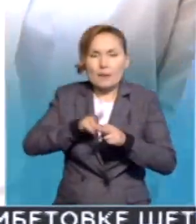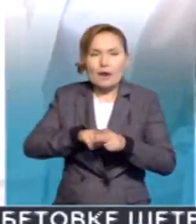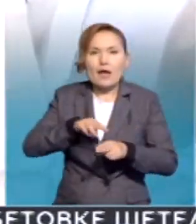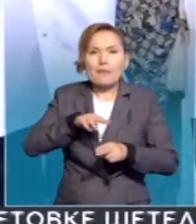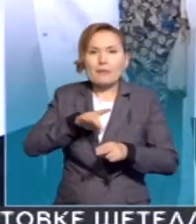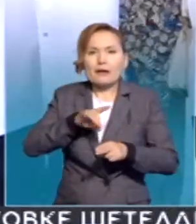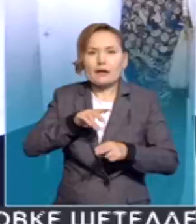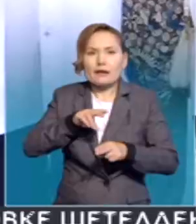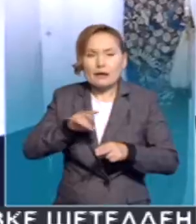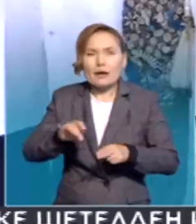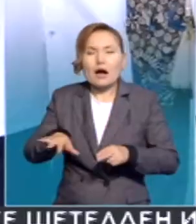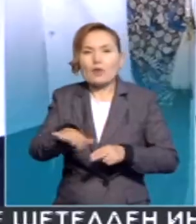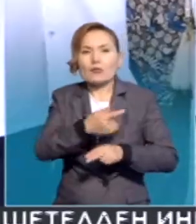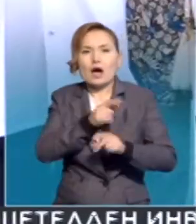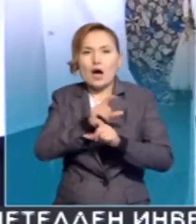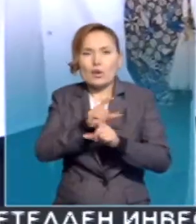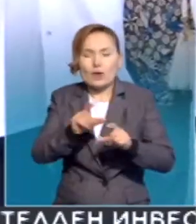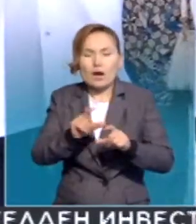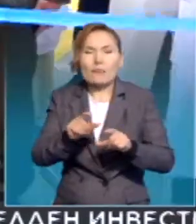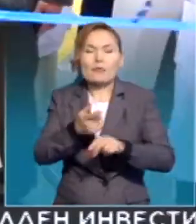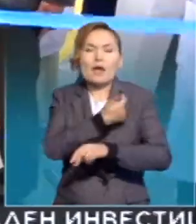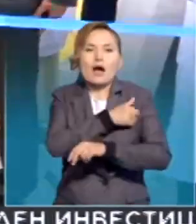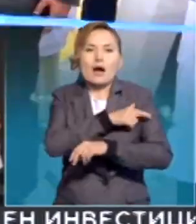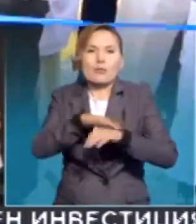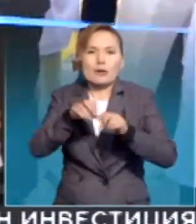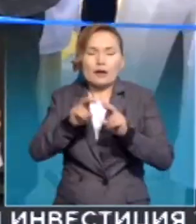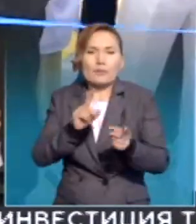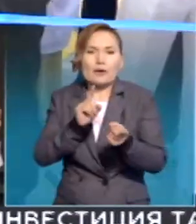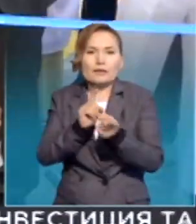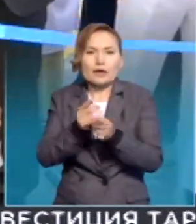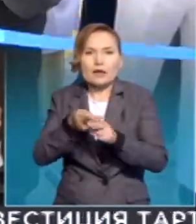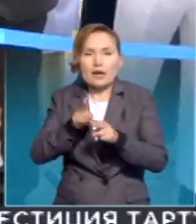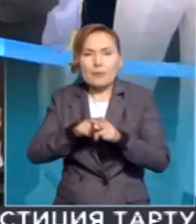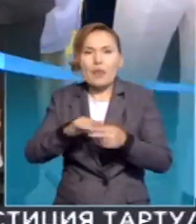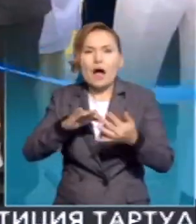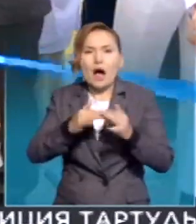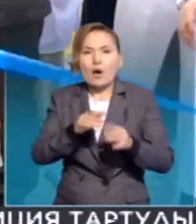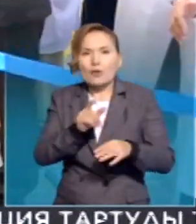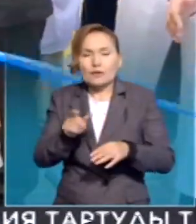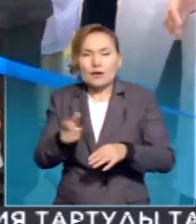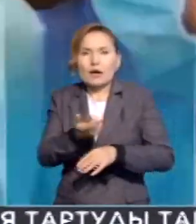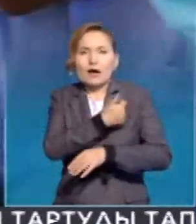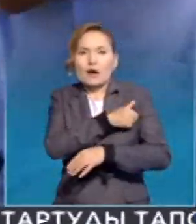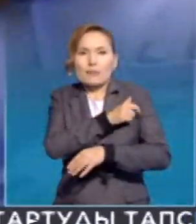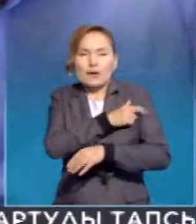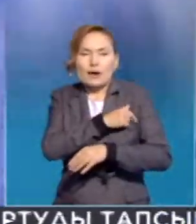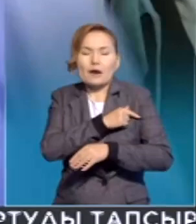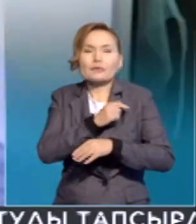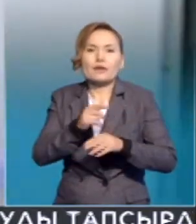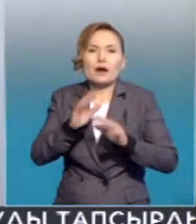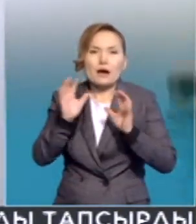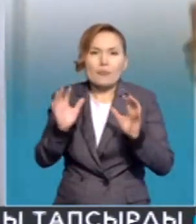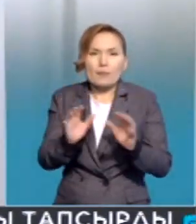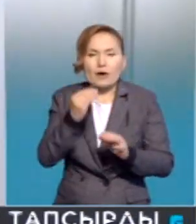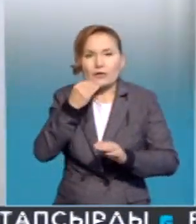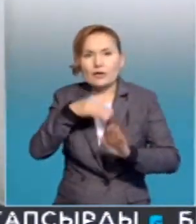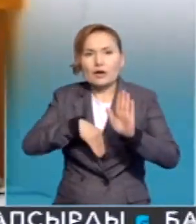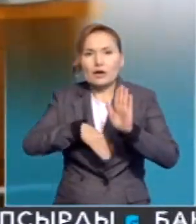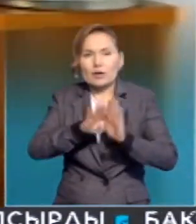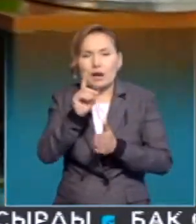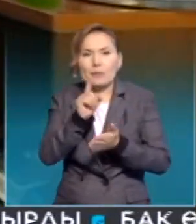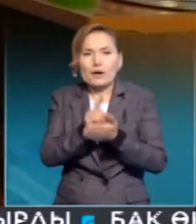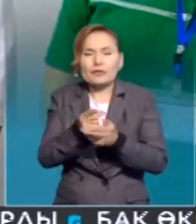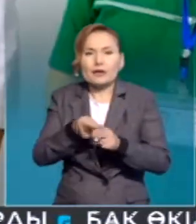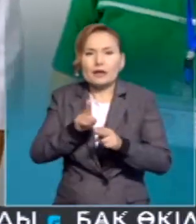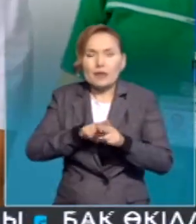аудандық ауруханасының жағдайын көріп, тұрғындарға жеке қабылдау өткізді. Ауыл азаматтарына денсаулық сақтау жүйесінің бірінші міндеті медициналық көмектің бастапқы